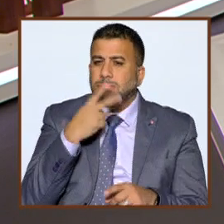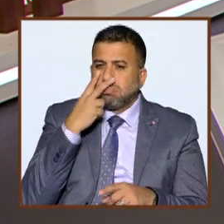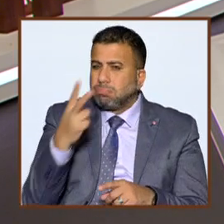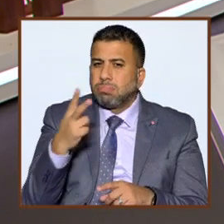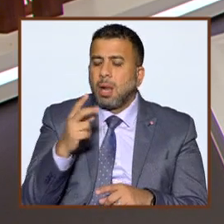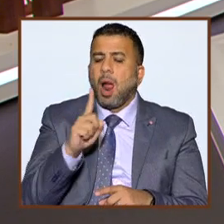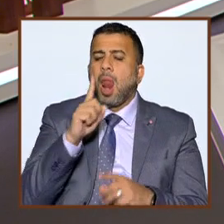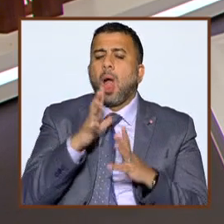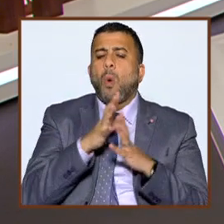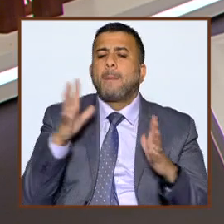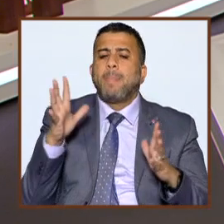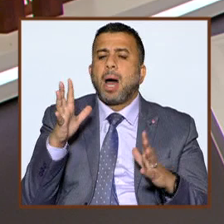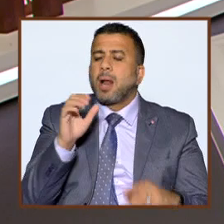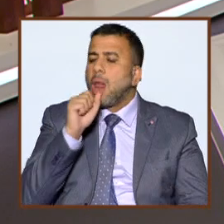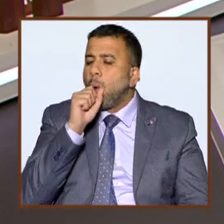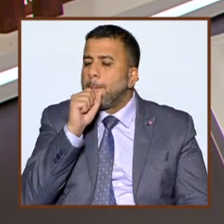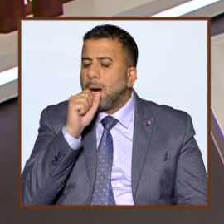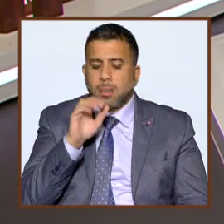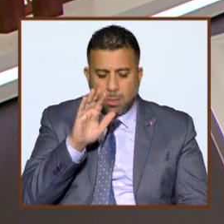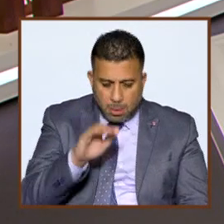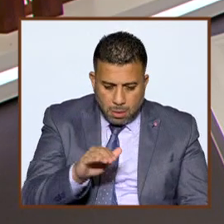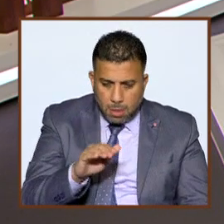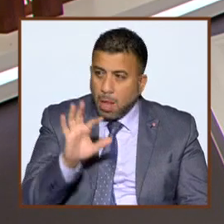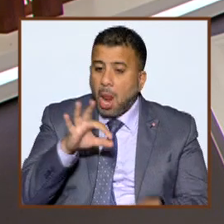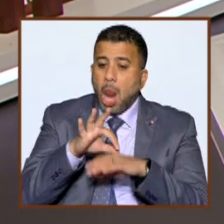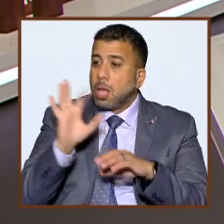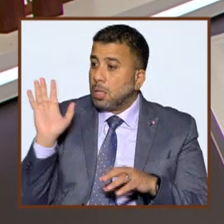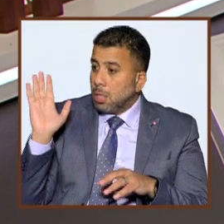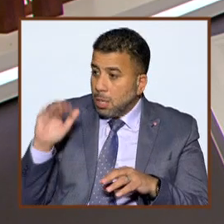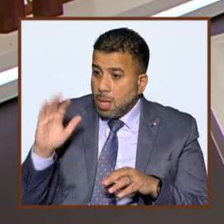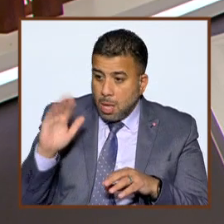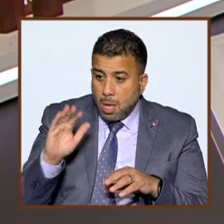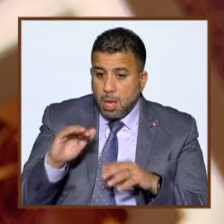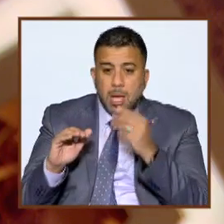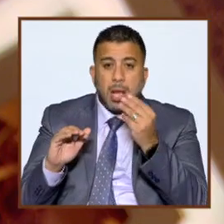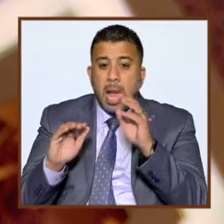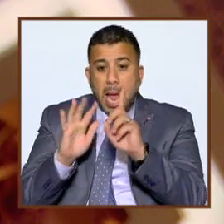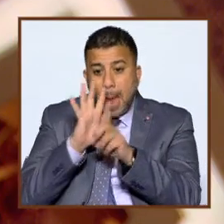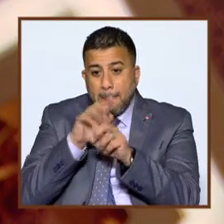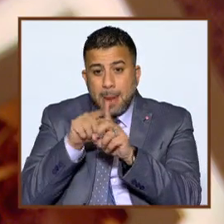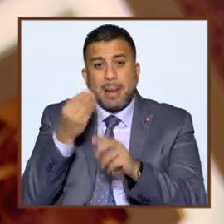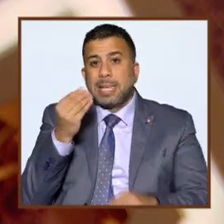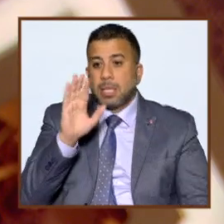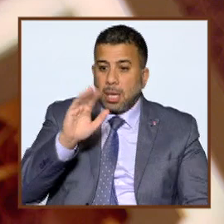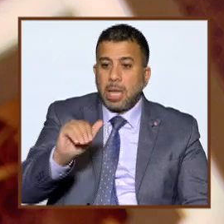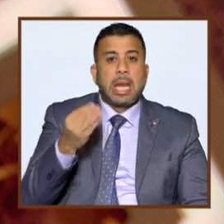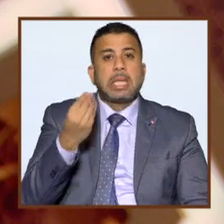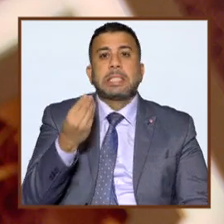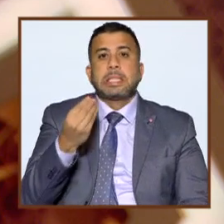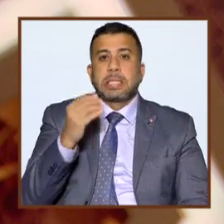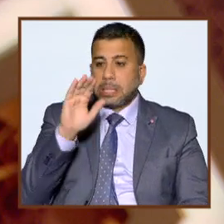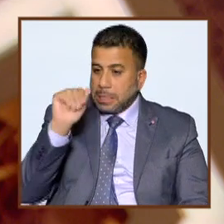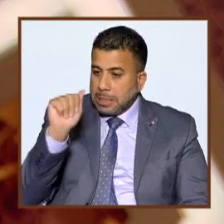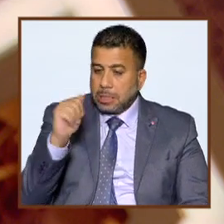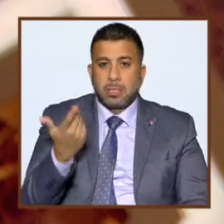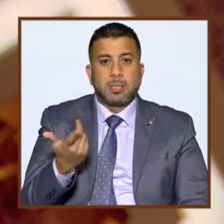الأجر منه وكذلك؟ طيب أبشر. والعملية توصيل الصوت والصلاة والذكر بس للخارج للناس، هل هو يم الناس في